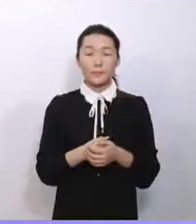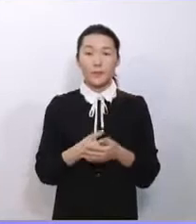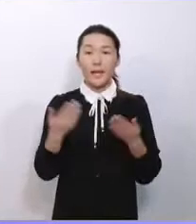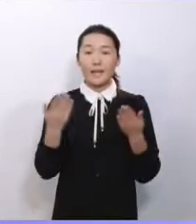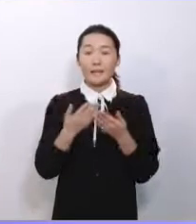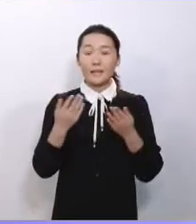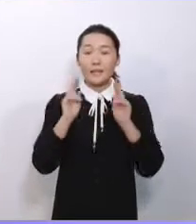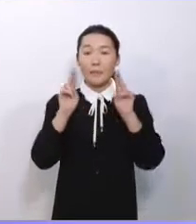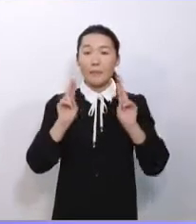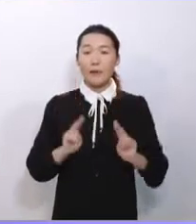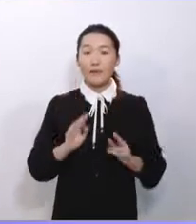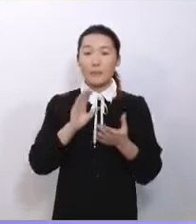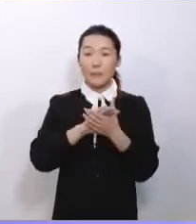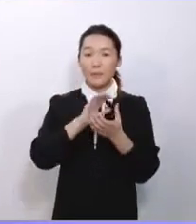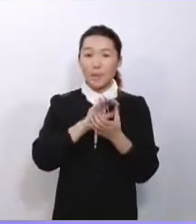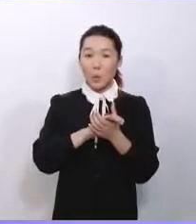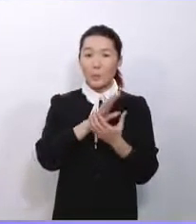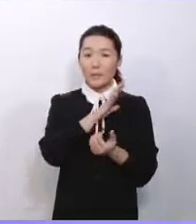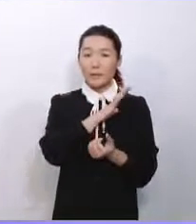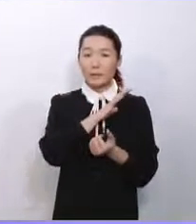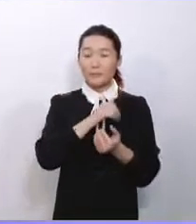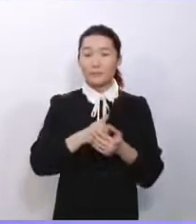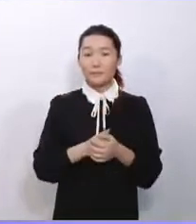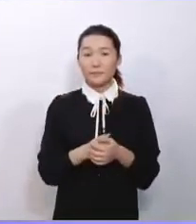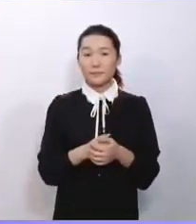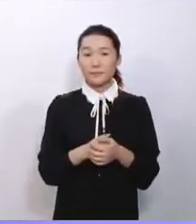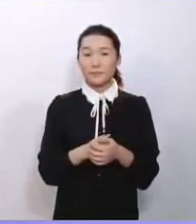каким правилом познакомились?